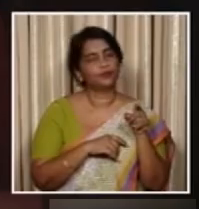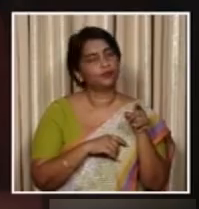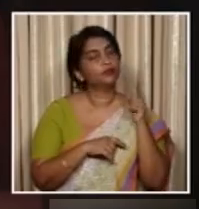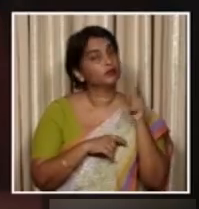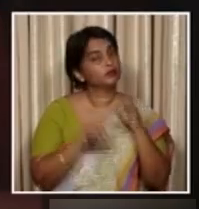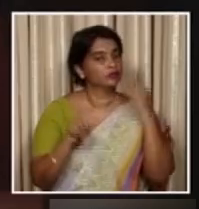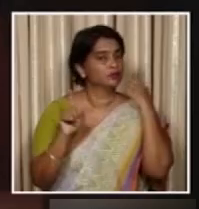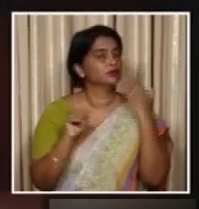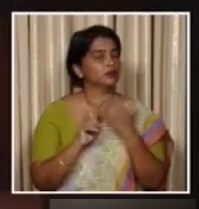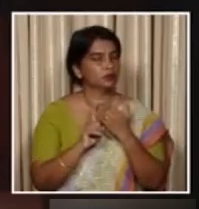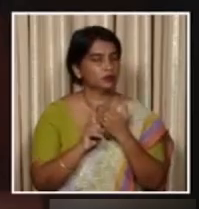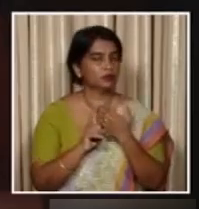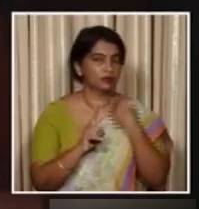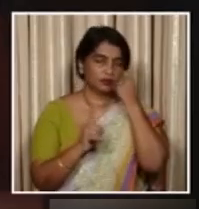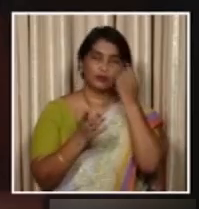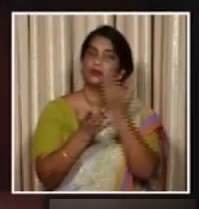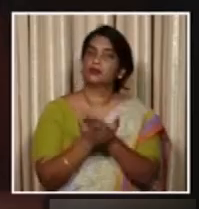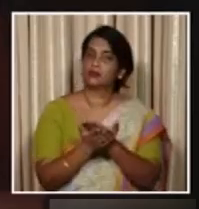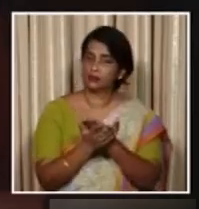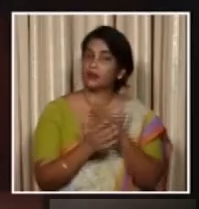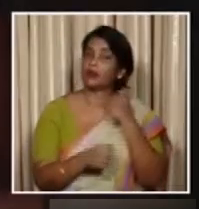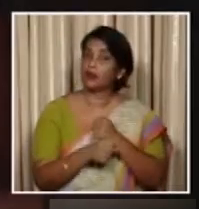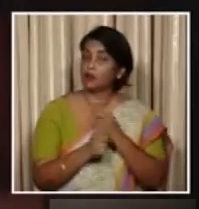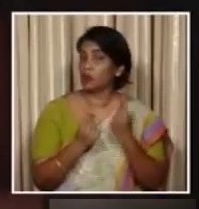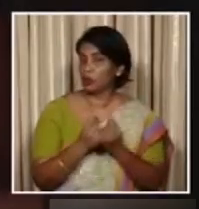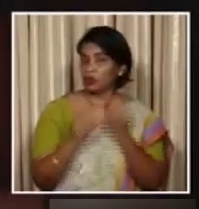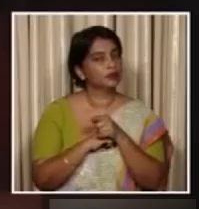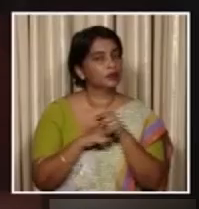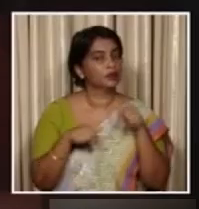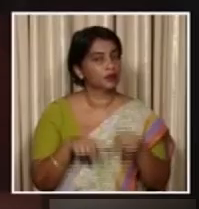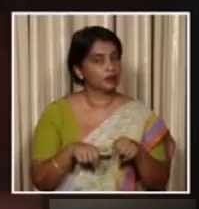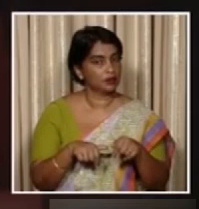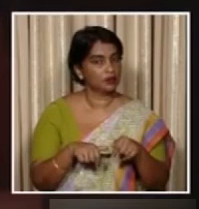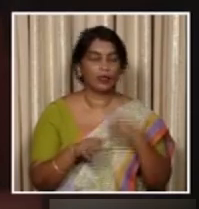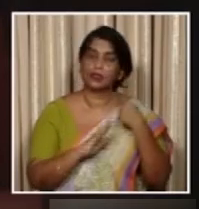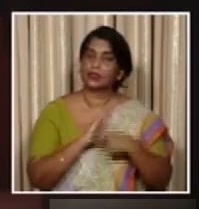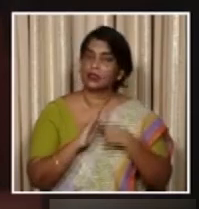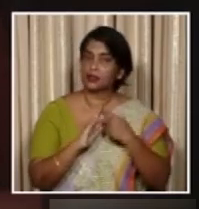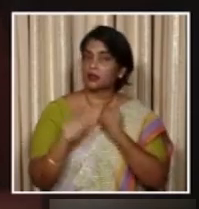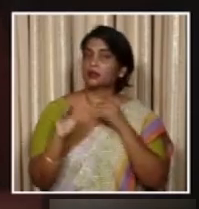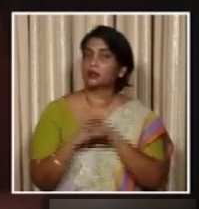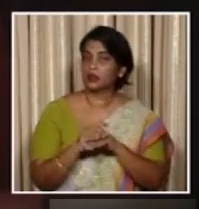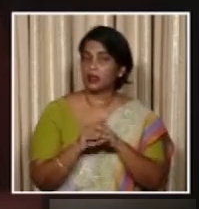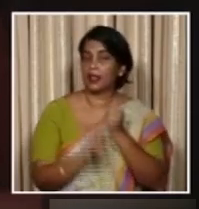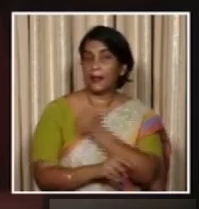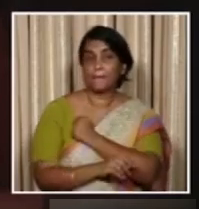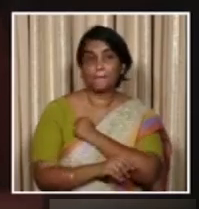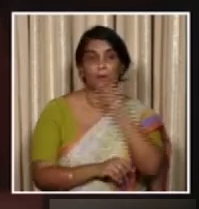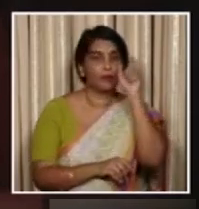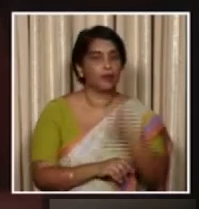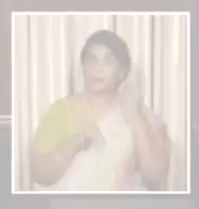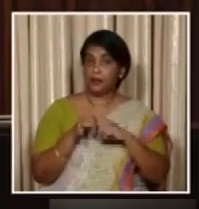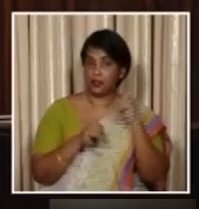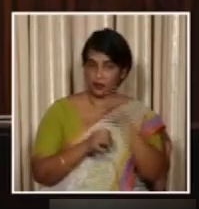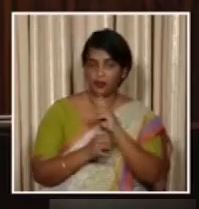ඒකට මේ පිළිබඳව අපි යෝජනා කරනවා රජයේ වහාම මැදිහත් වෙන්නට ඕන. ශ්‍රී ලංකාව නියෝජනය කරන තානාපතිවරයෙක්වත් නෑ